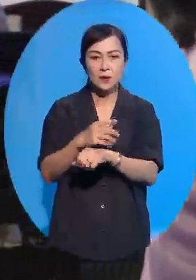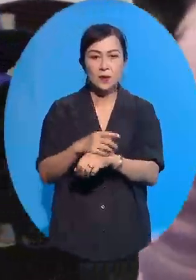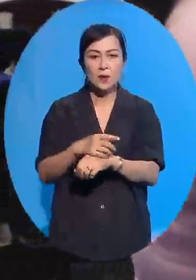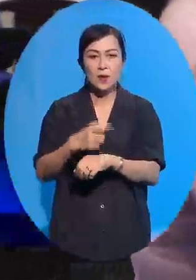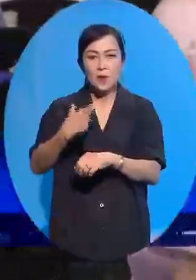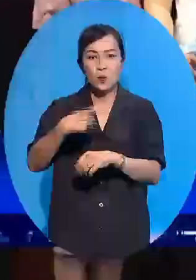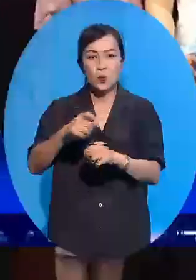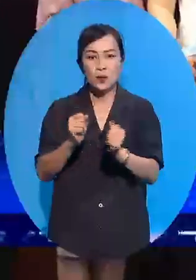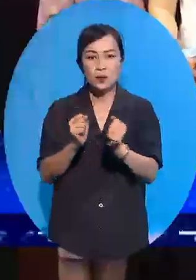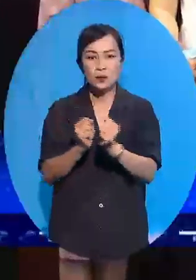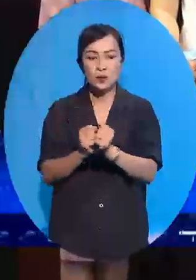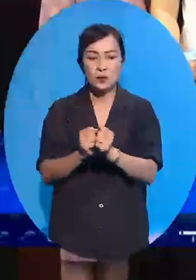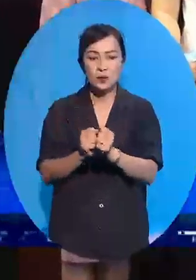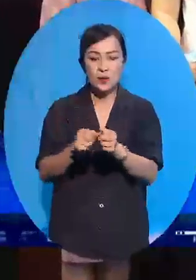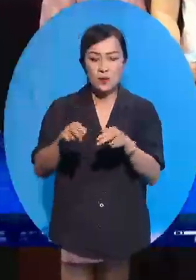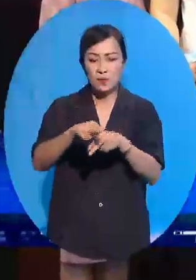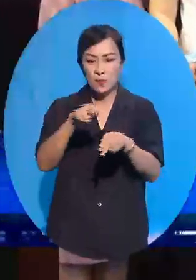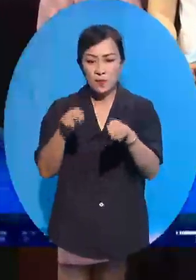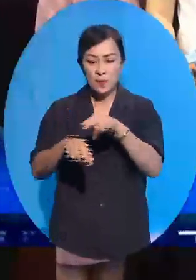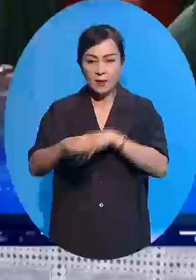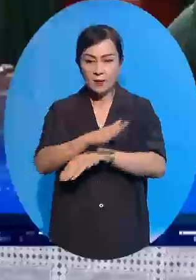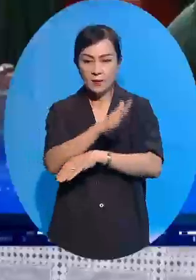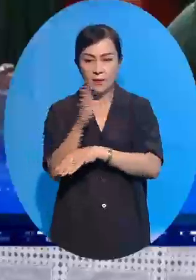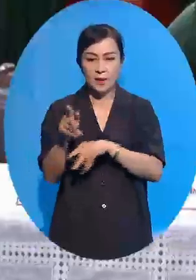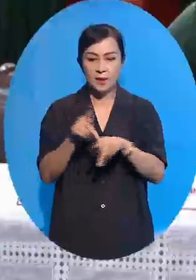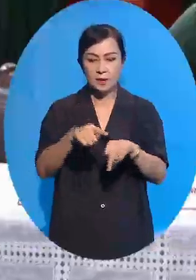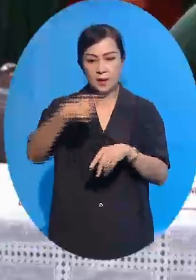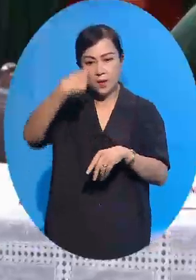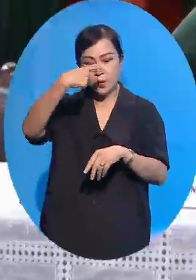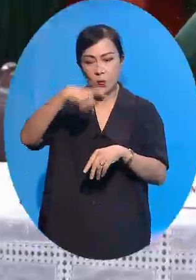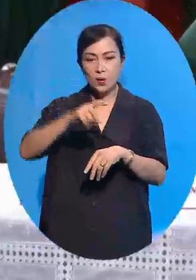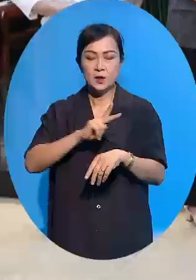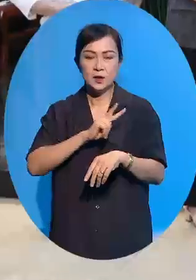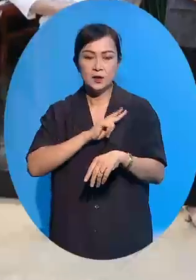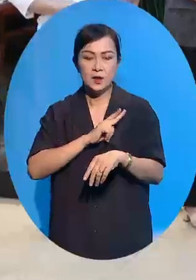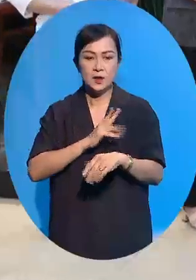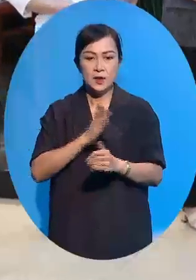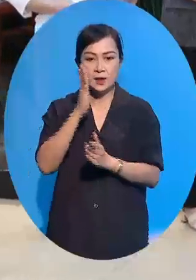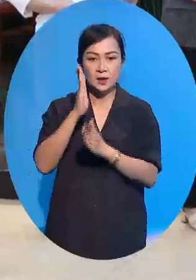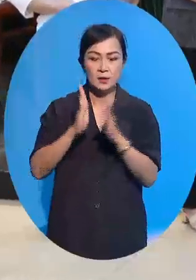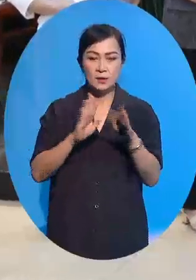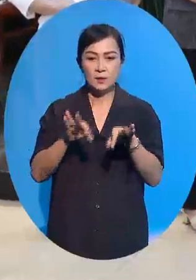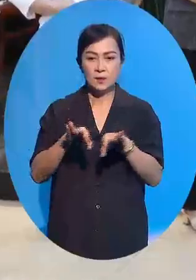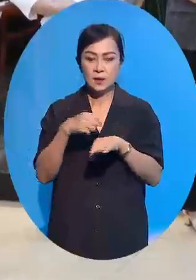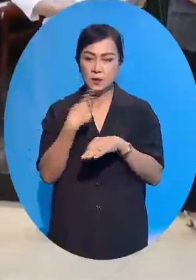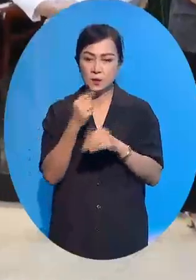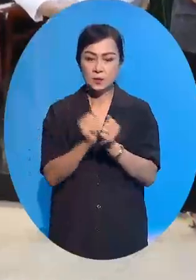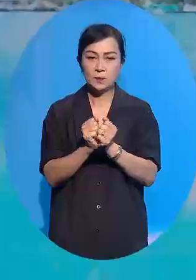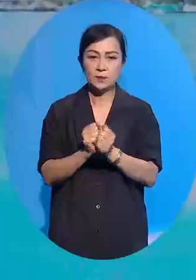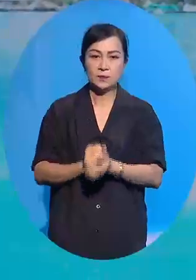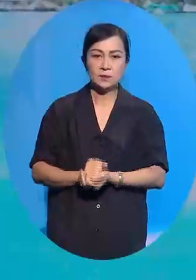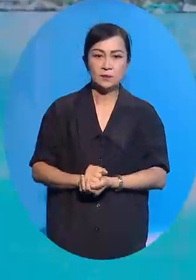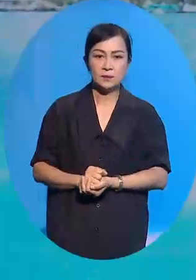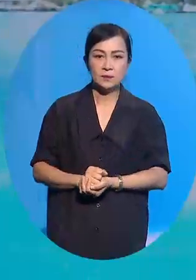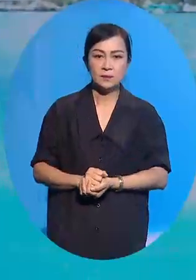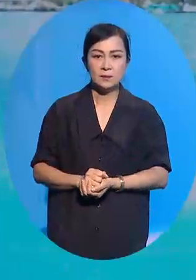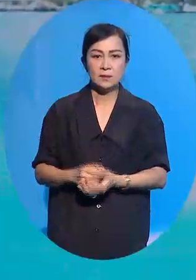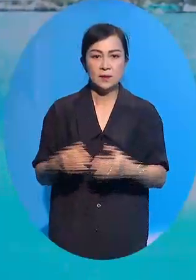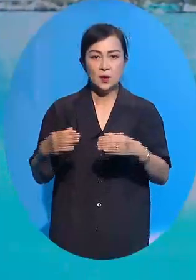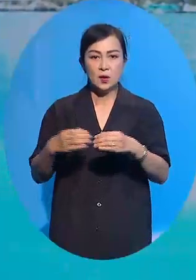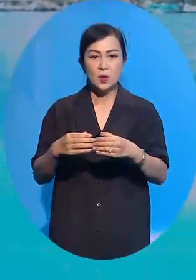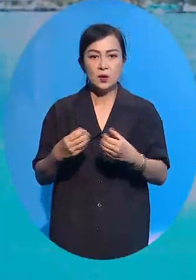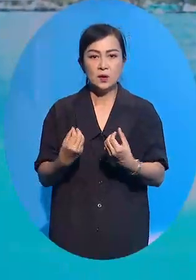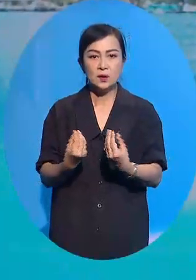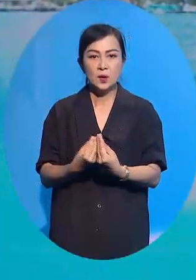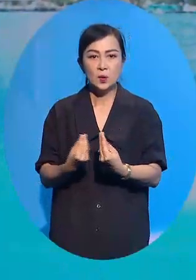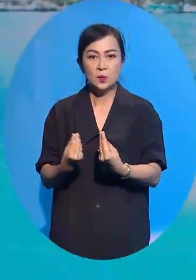ban Nhân dân quận chung tay vực dậy, phục hồi và phát triển nền kinh tế của quận nhà nói riêng và của thành phố nói chung. Hội thảo